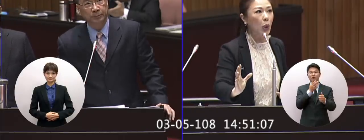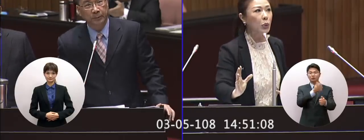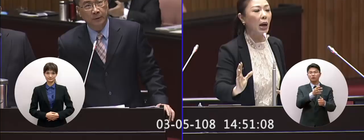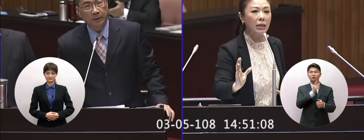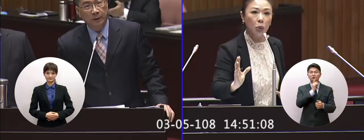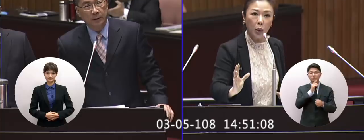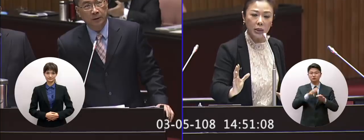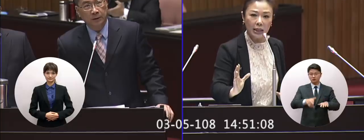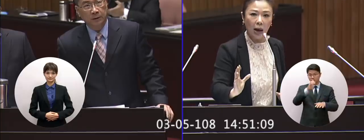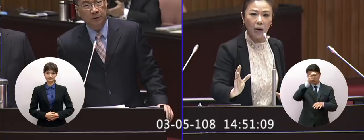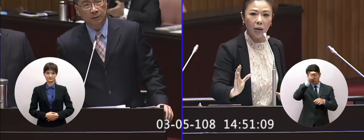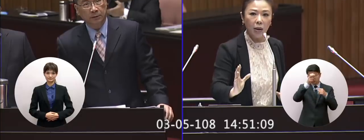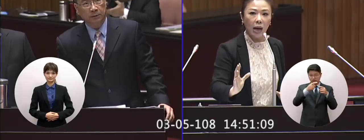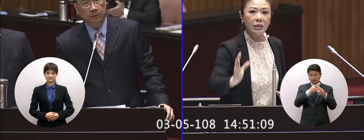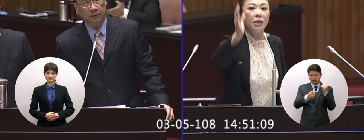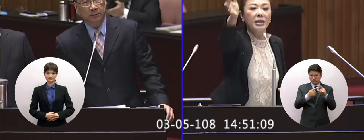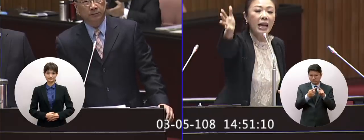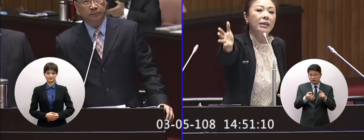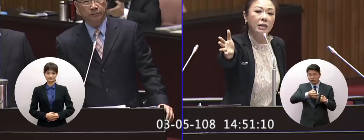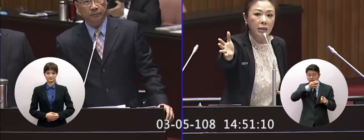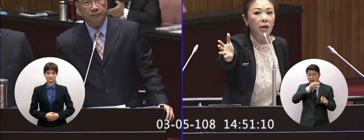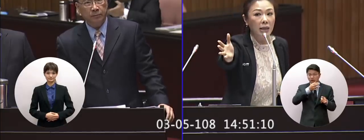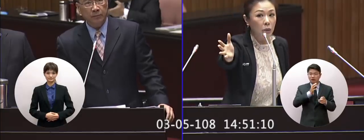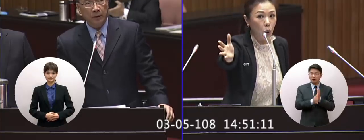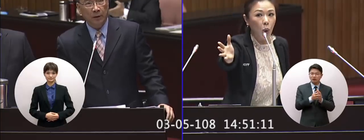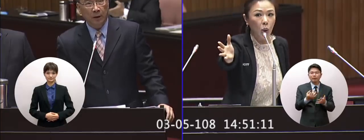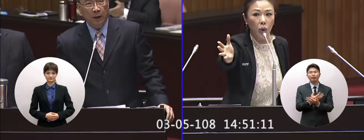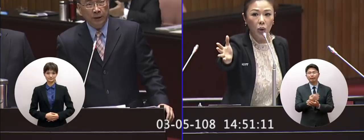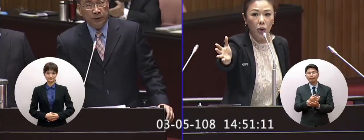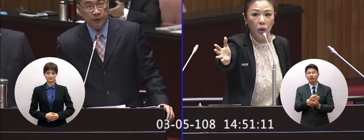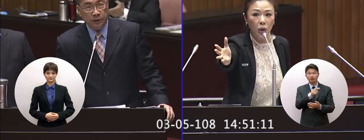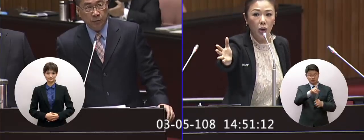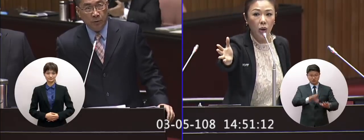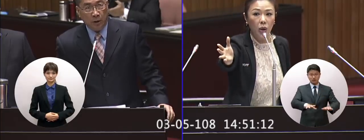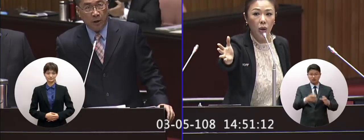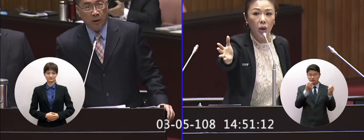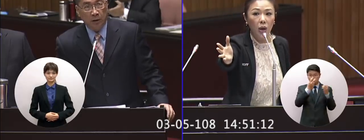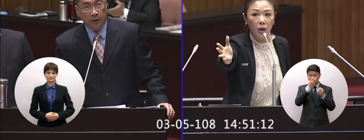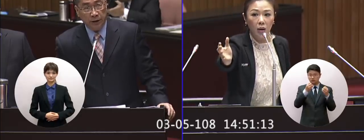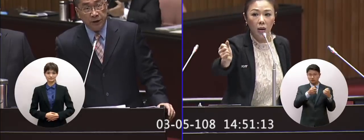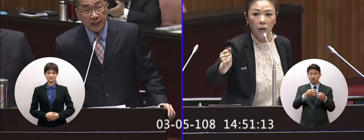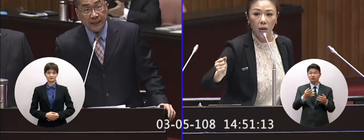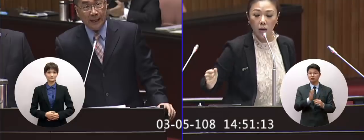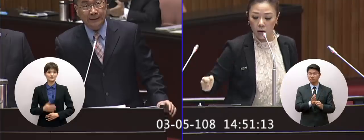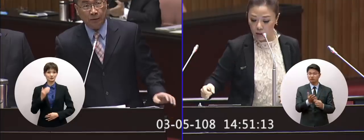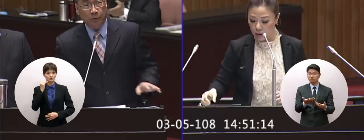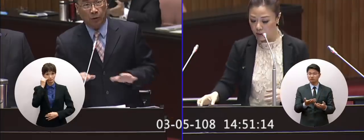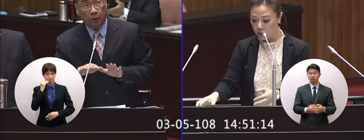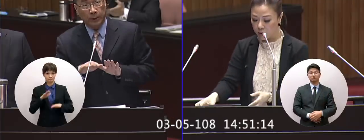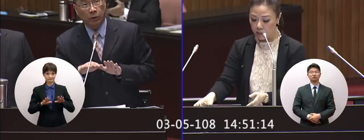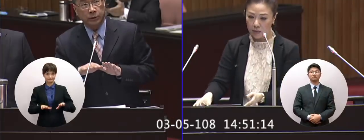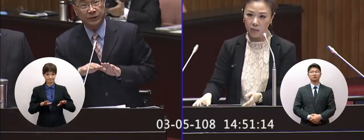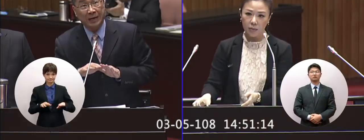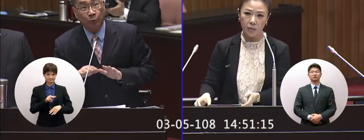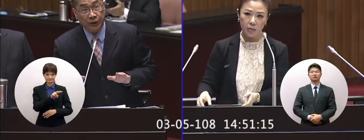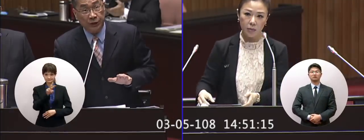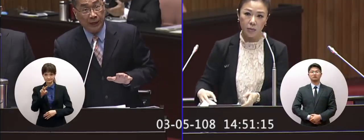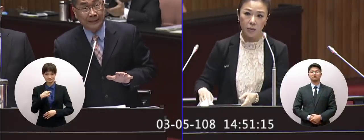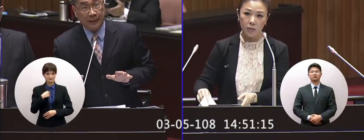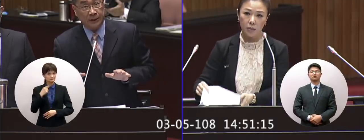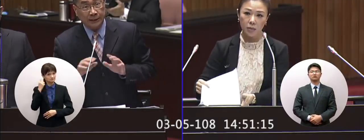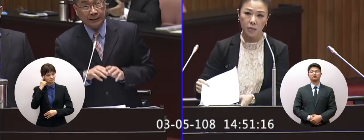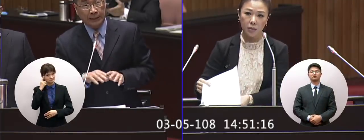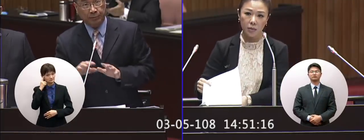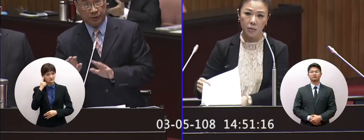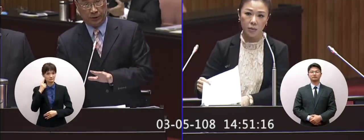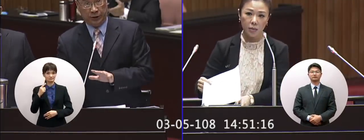警力到底过多还是过少，还是你们现在还在检讨当中？ 其实如果以现在来讲，如果我们用相对性